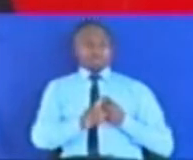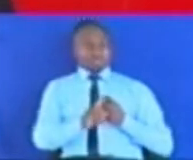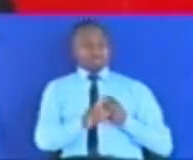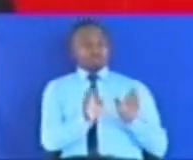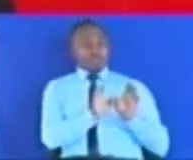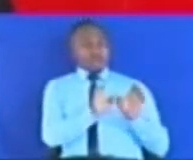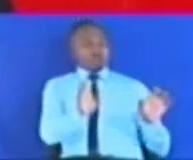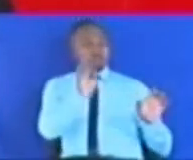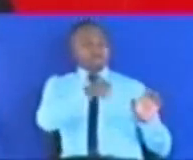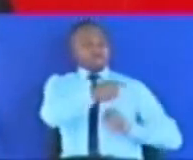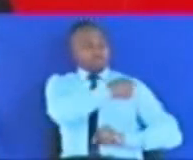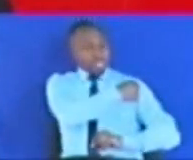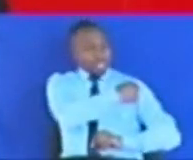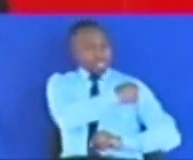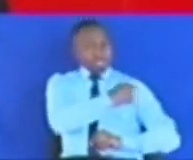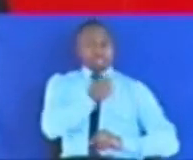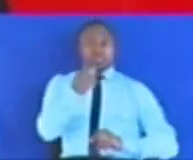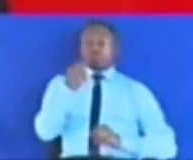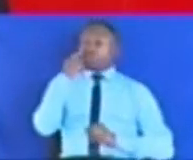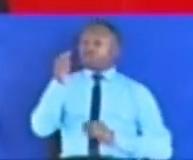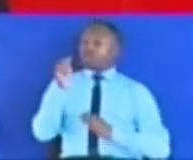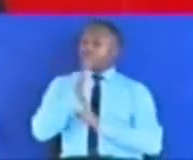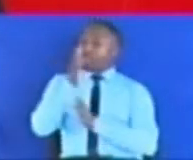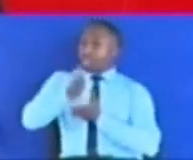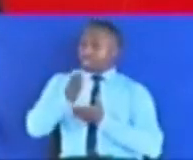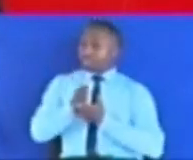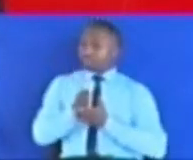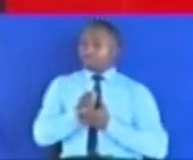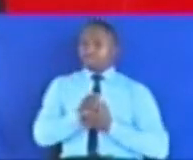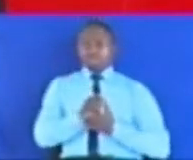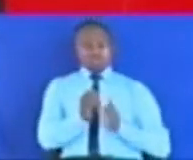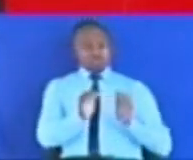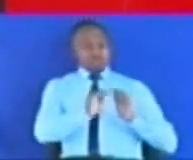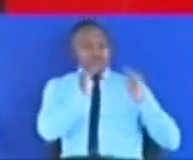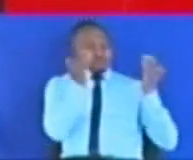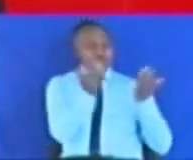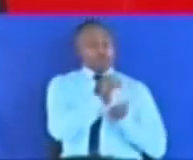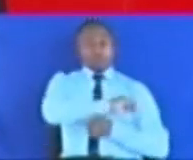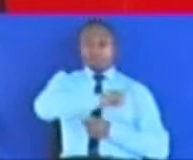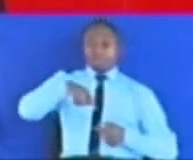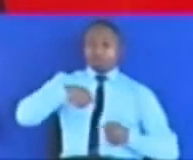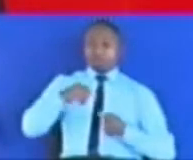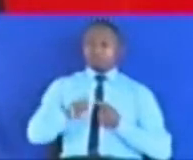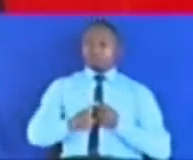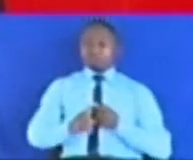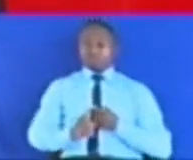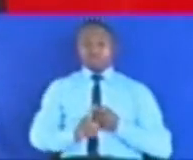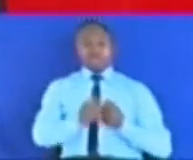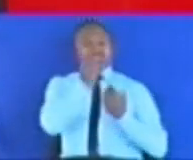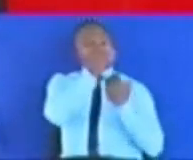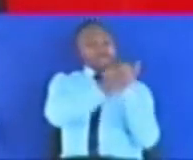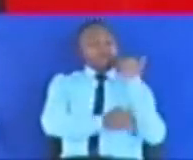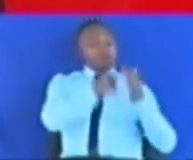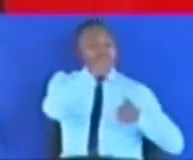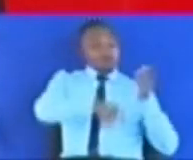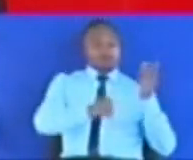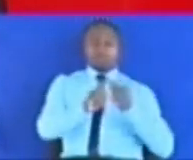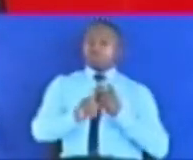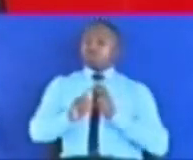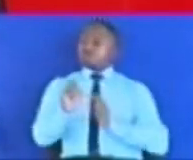pale hospitali, na tukiangalia kiuhalisia yale mafungu yetu matatu ambayo ni exemption kwa maana ya